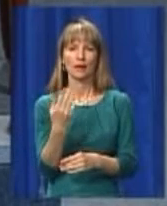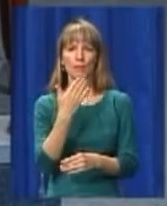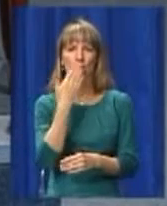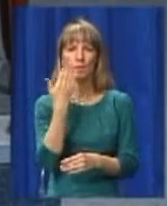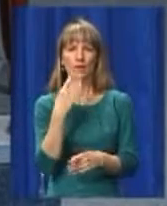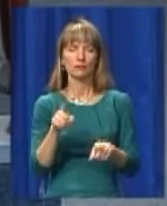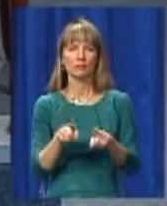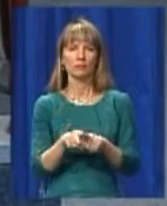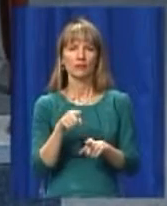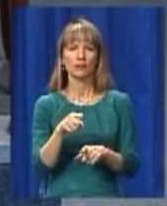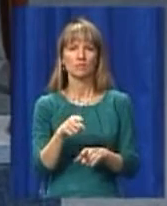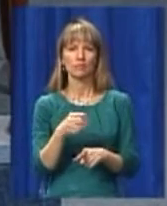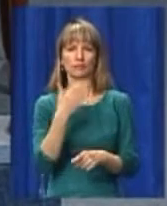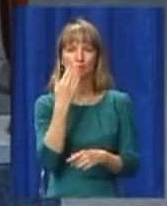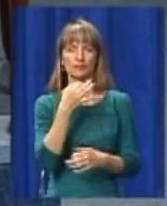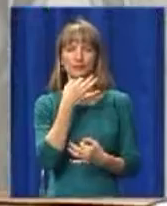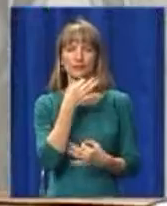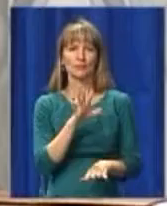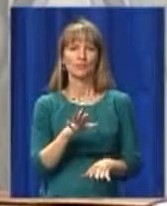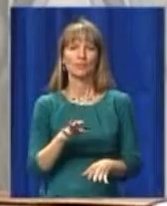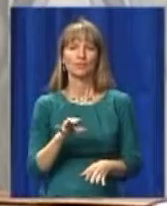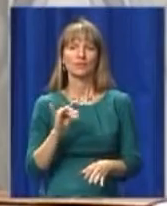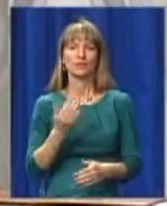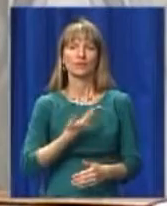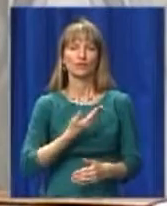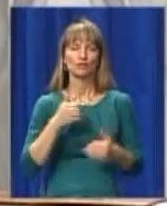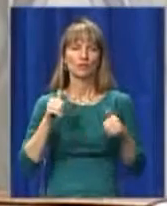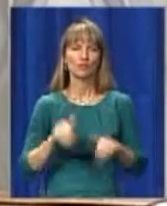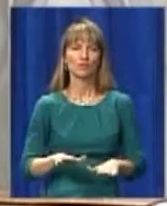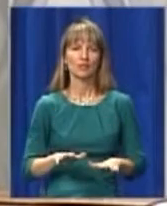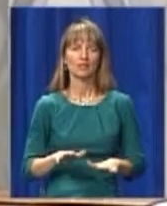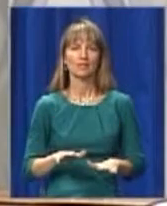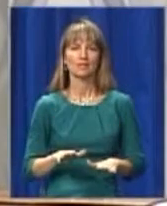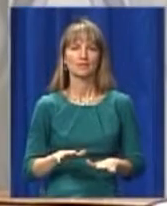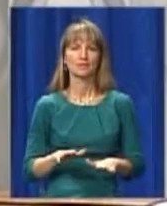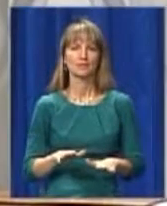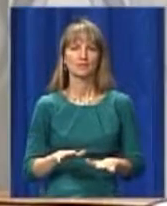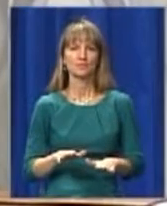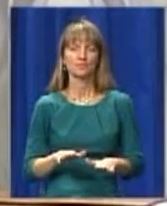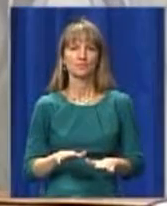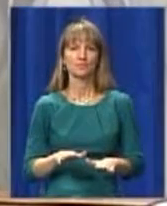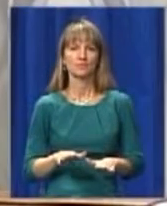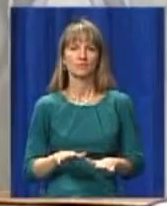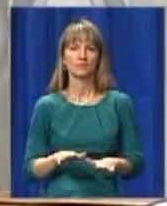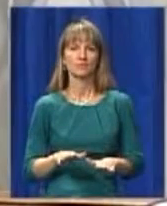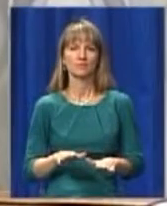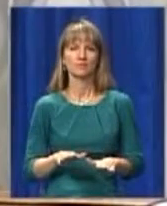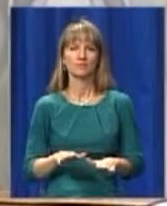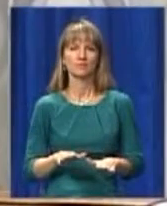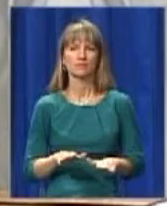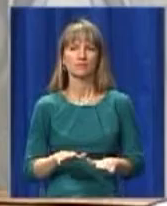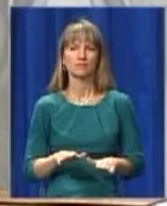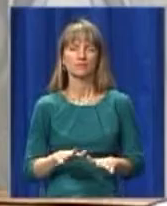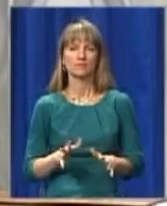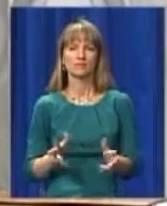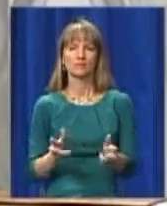там, ну, не очень приятный запах. И дедушка решил, естественно, ну, уловку эту